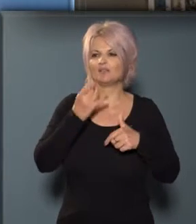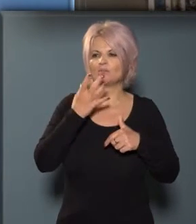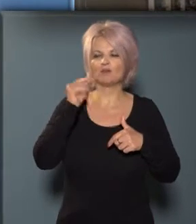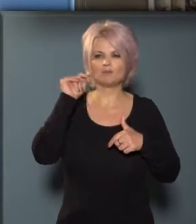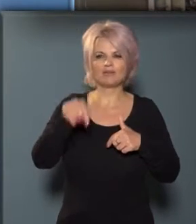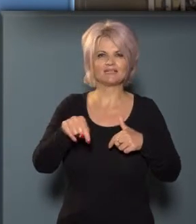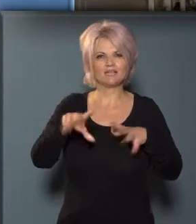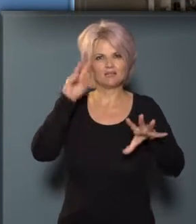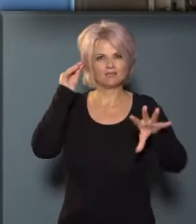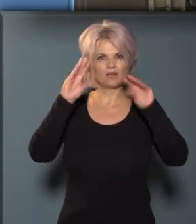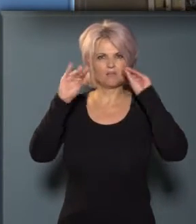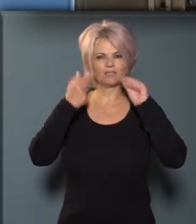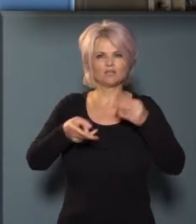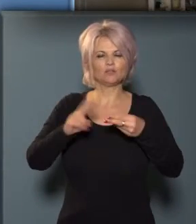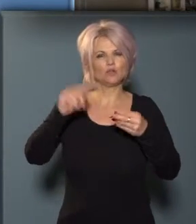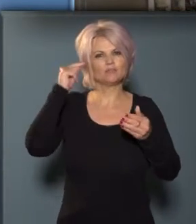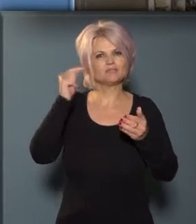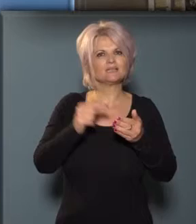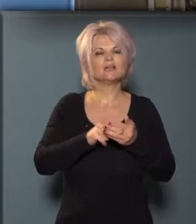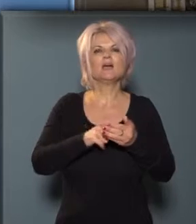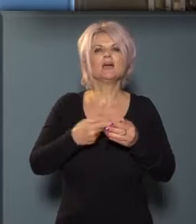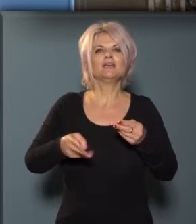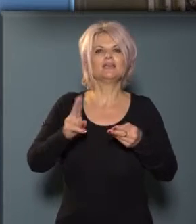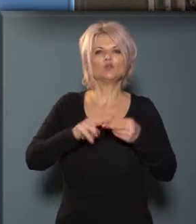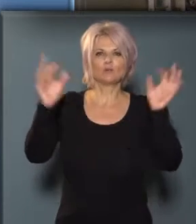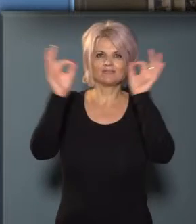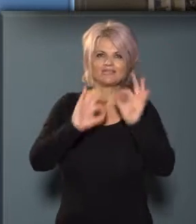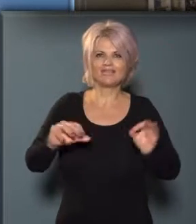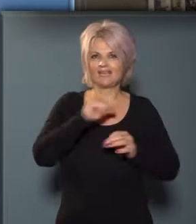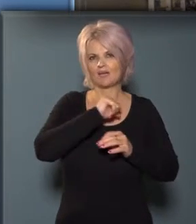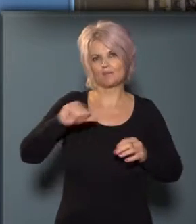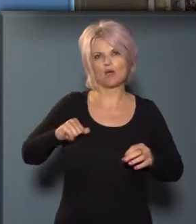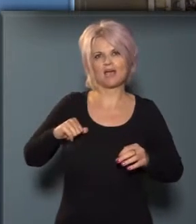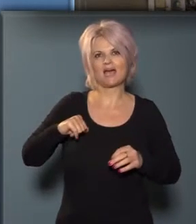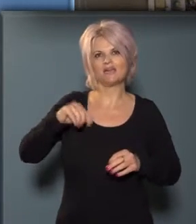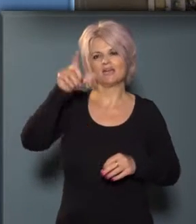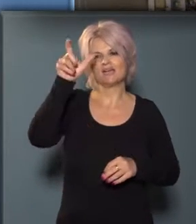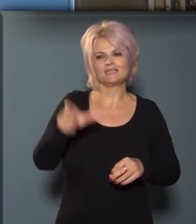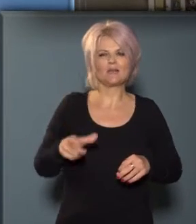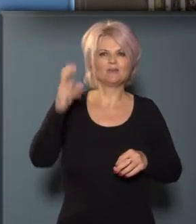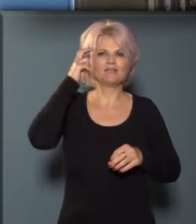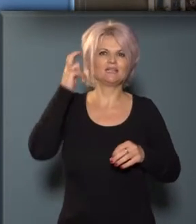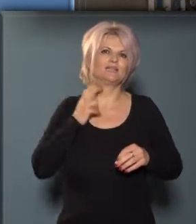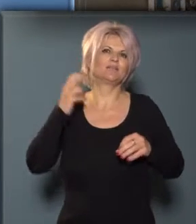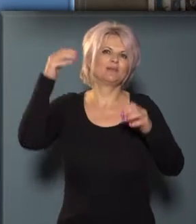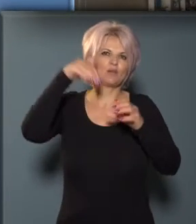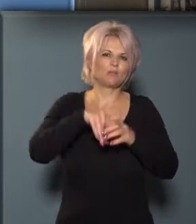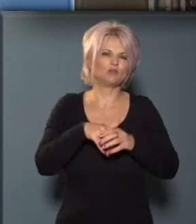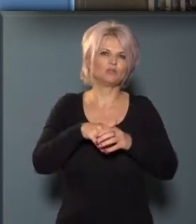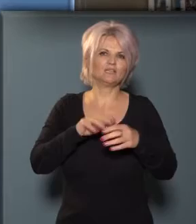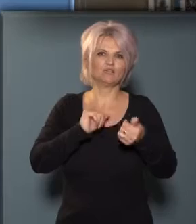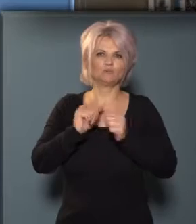tapasztalom, hogy egyre több cég, egyre több magánszemély, egyre több intézmény kapcsolódik be a sporteseményekbe,